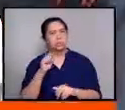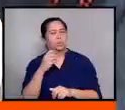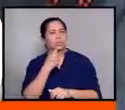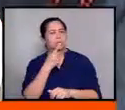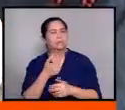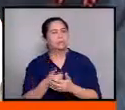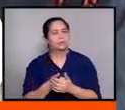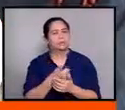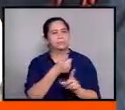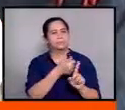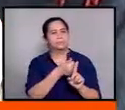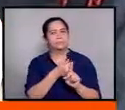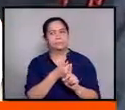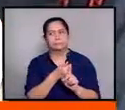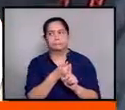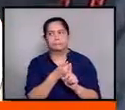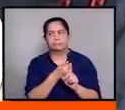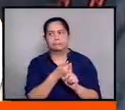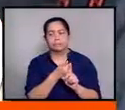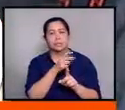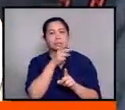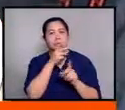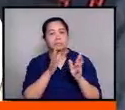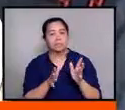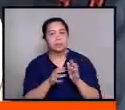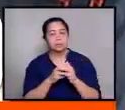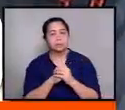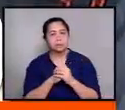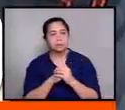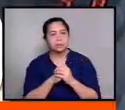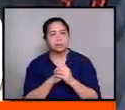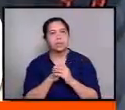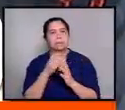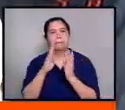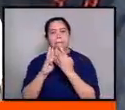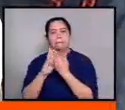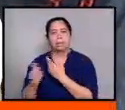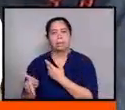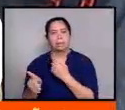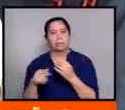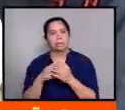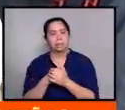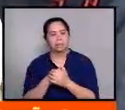sabi na lang nung suspect na ibabalik niya yung